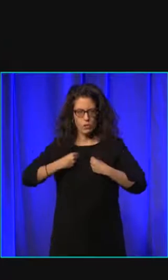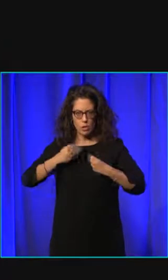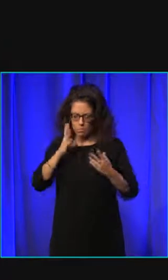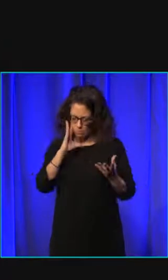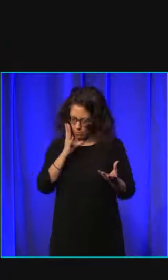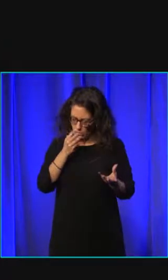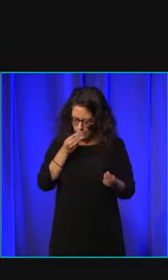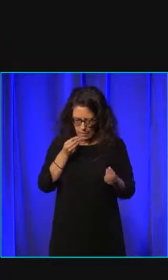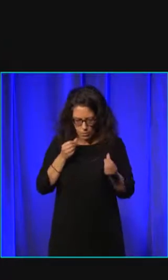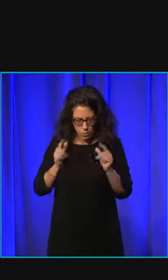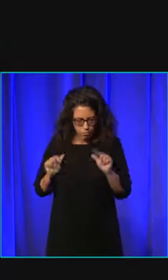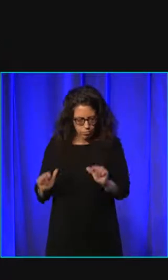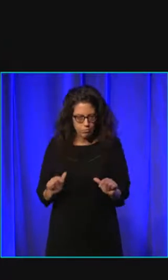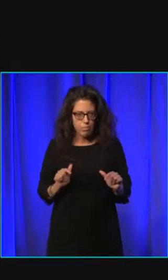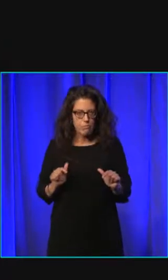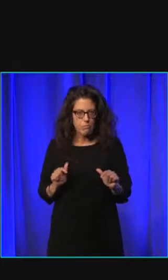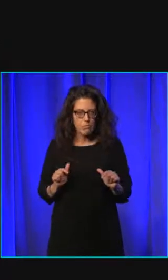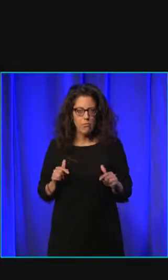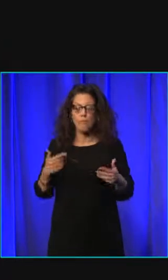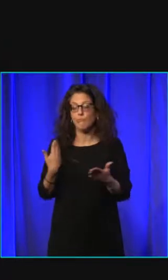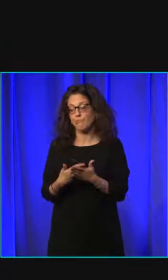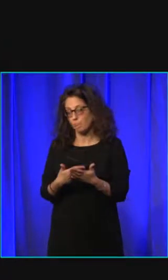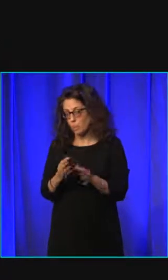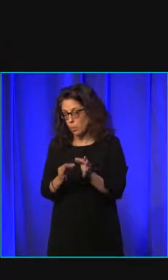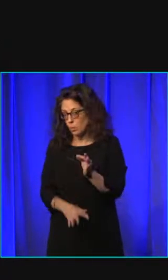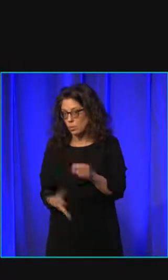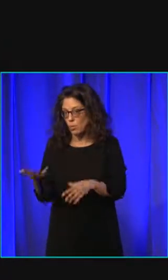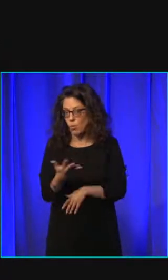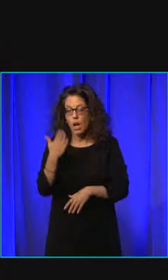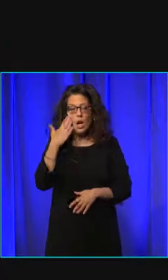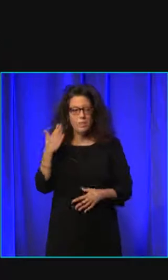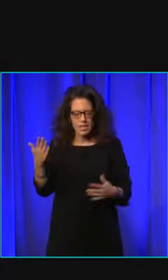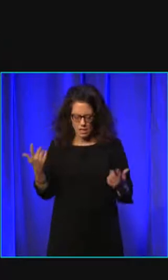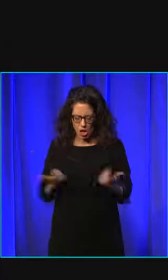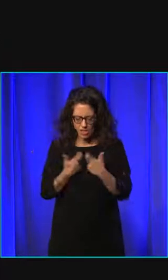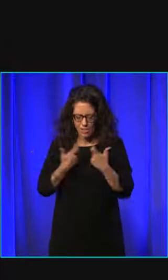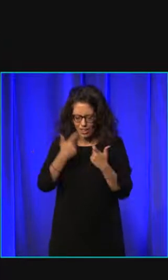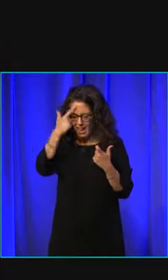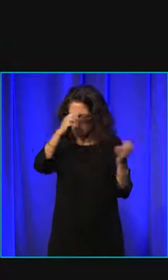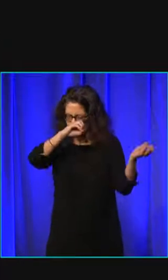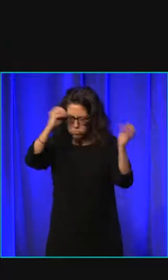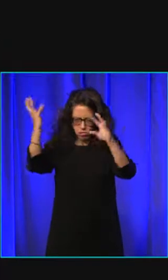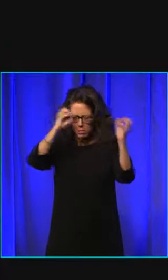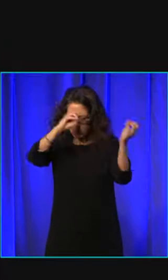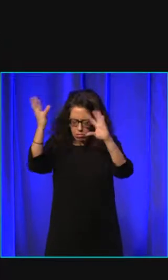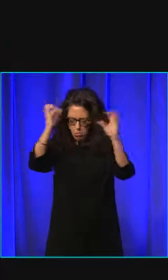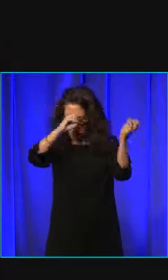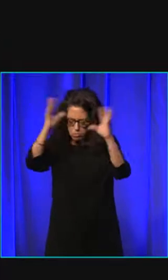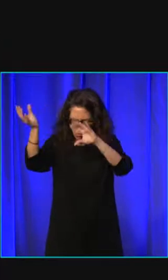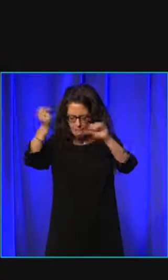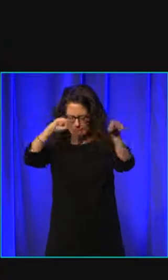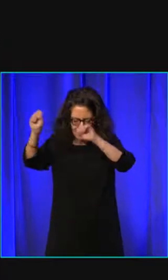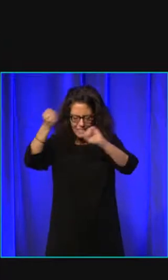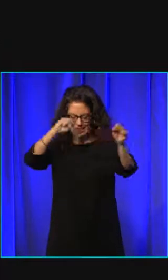sensations périphériques, on peut avancer que lorsque l'on s'entraîne à la simulation, on s'entraîne aussi pour